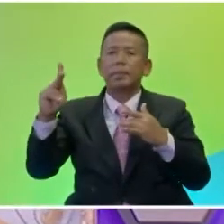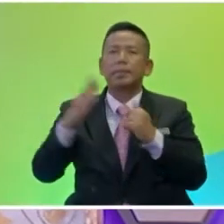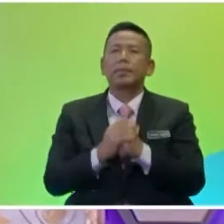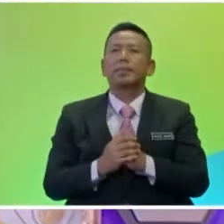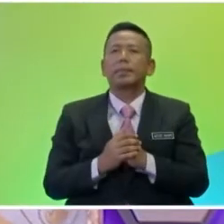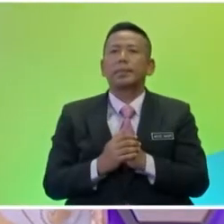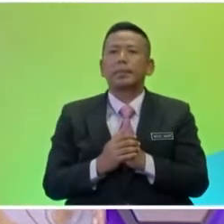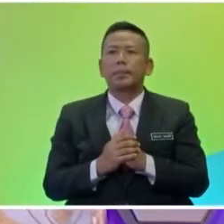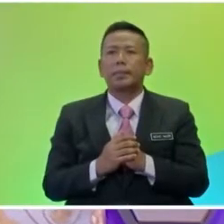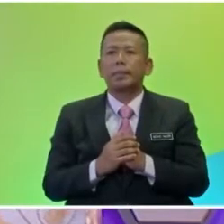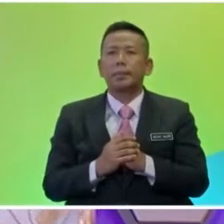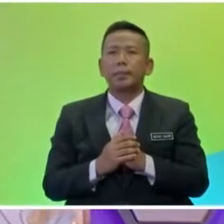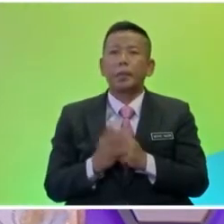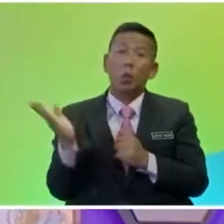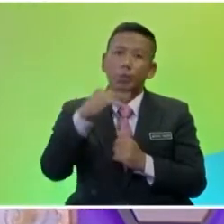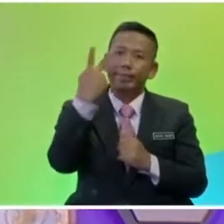ini